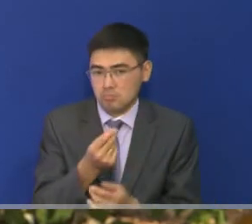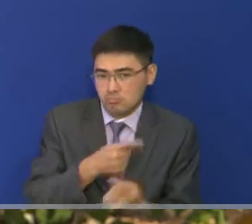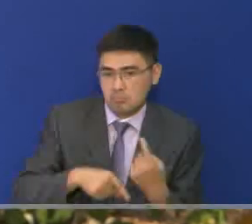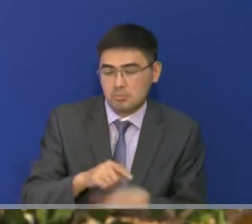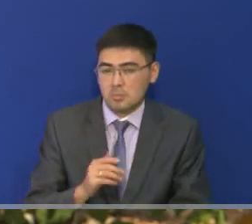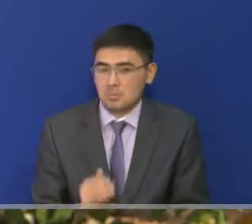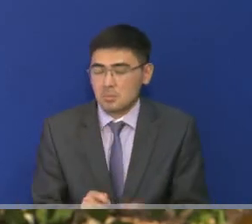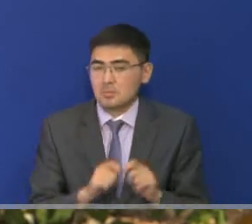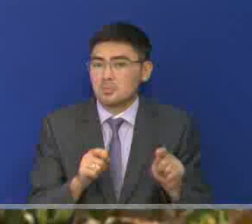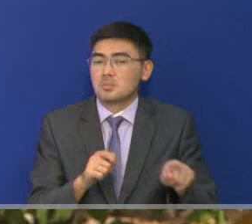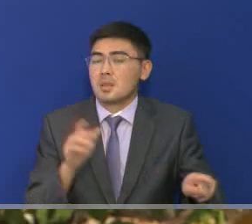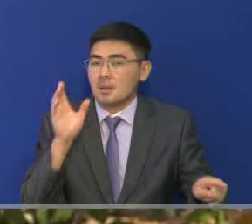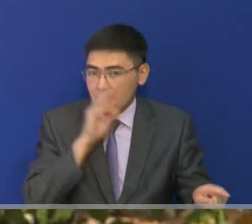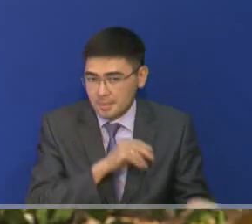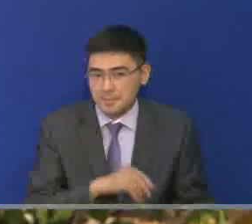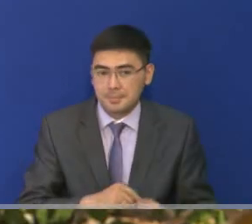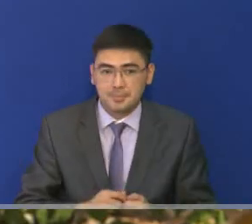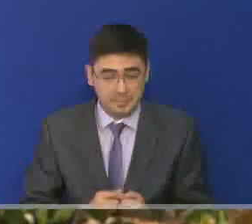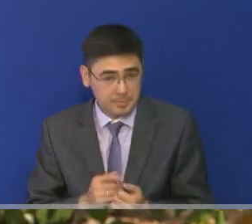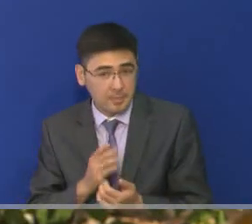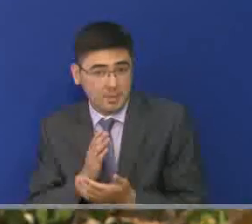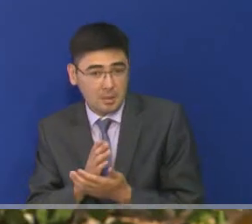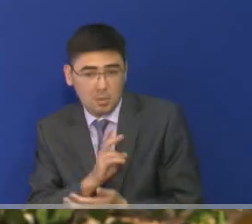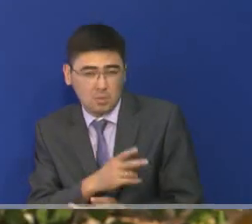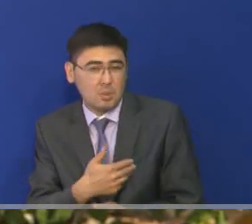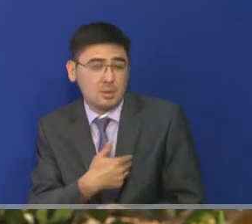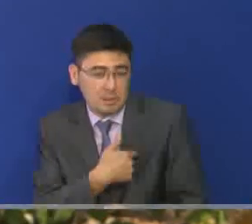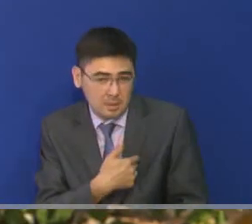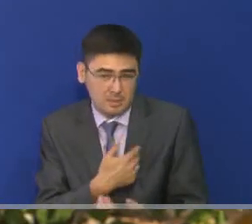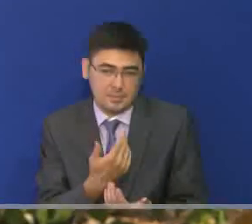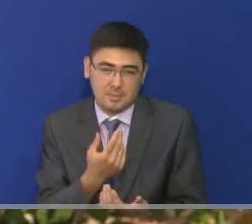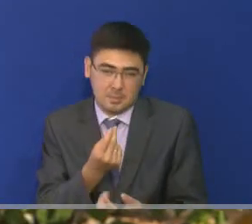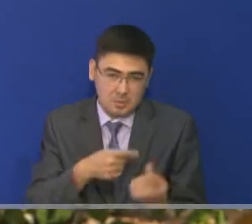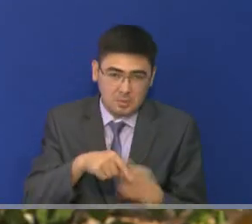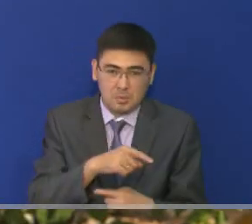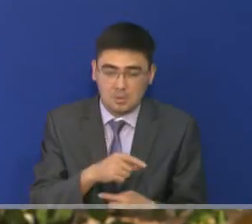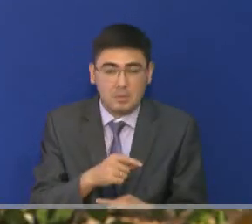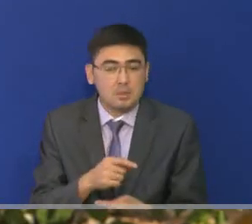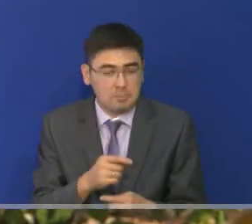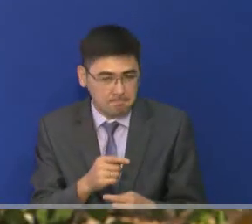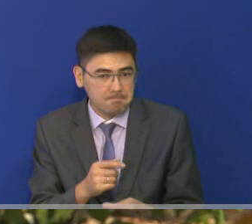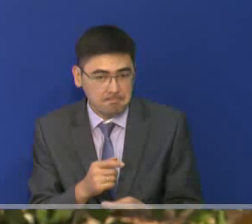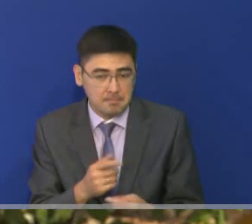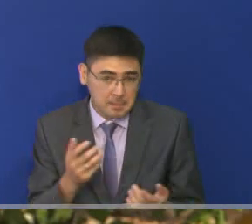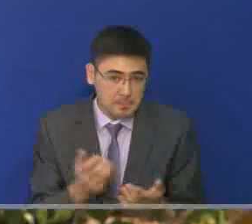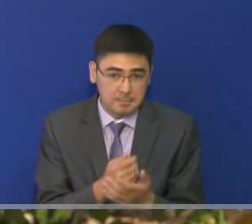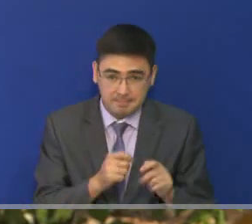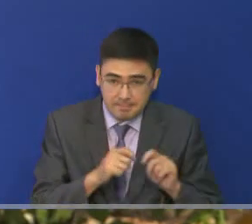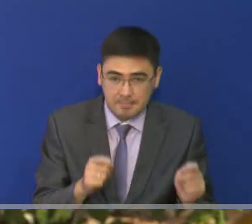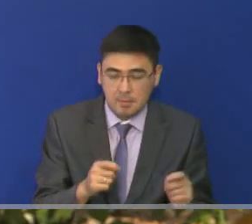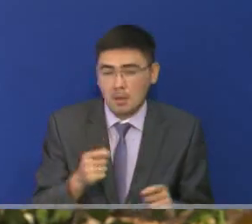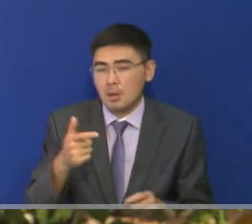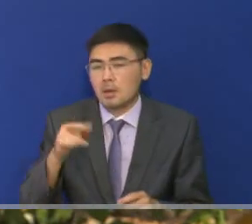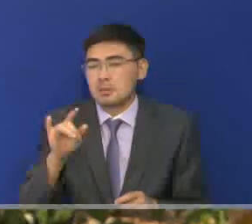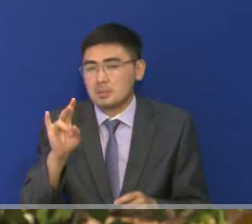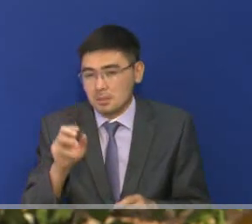бастаймын деп жүрген жұмыссыз азаматтар осы жаңағы мемлекеттік грант алуға үміткер бола алады. Енді ең